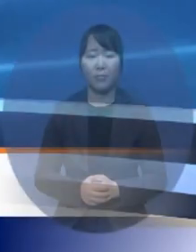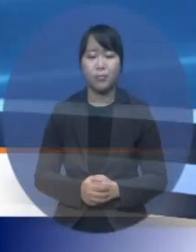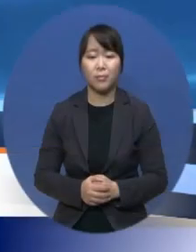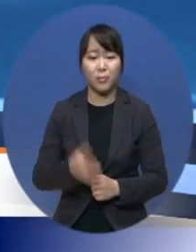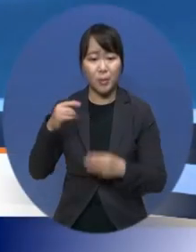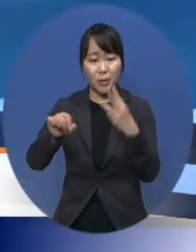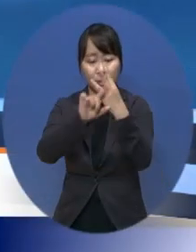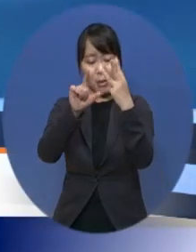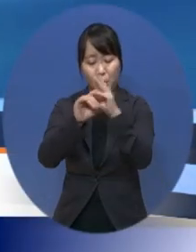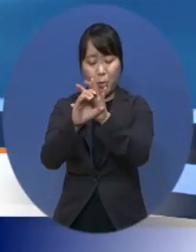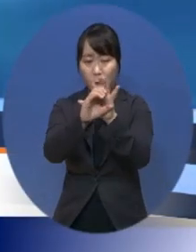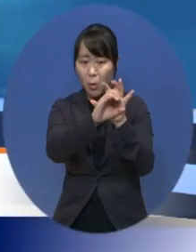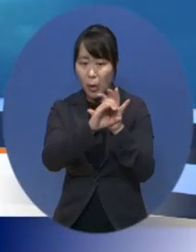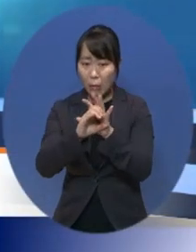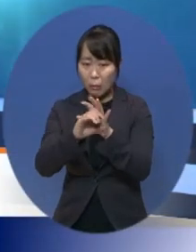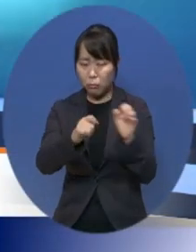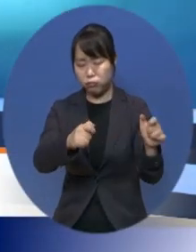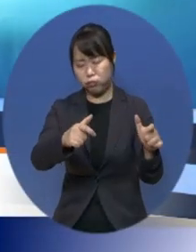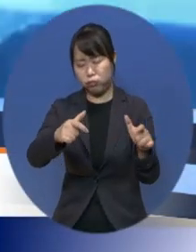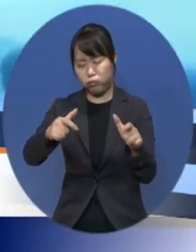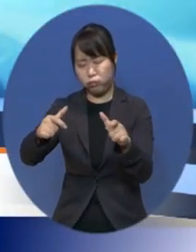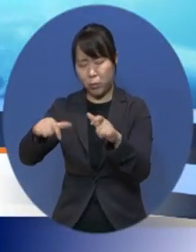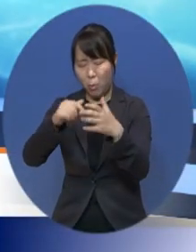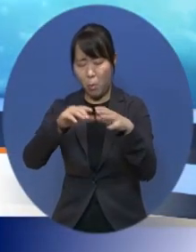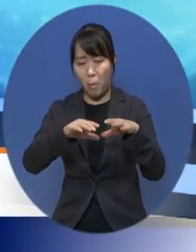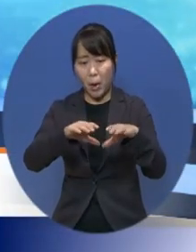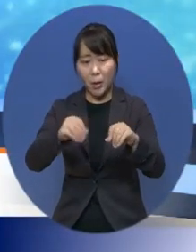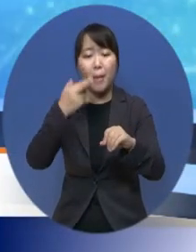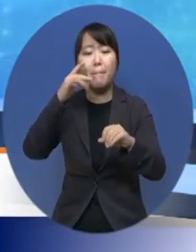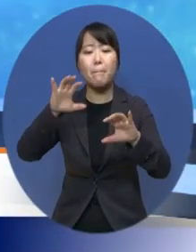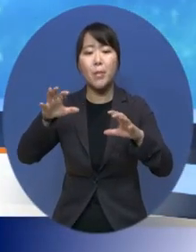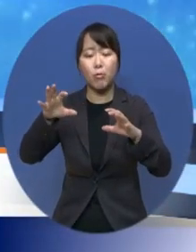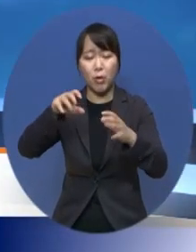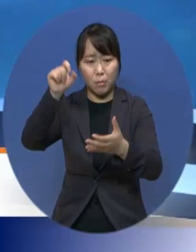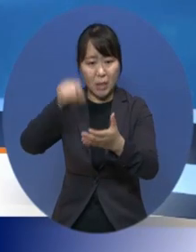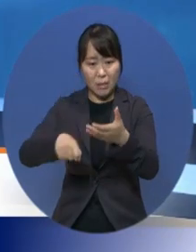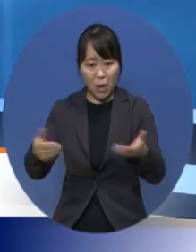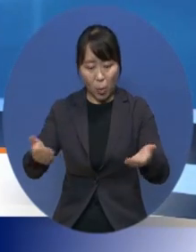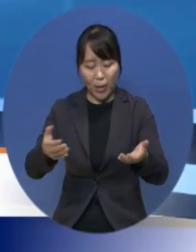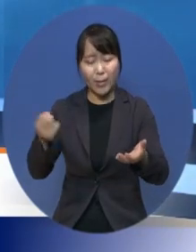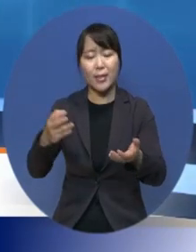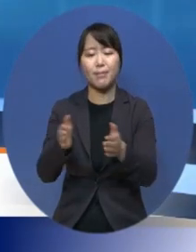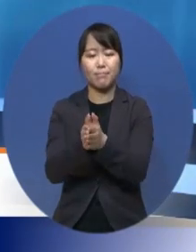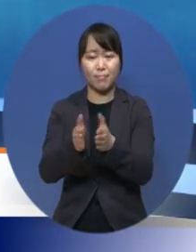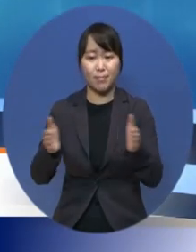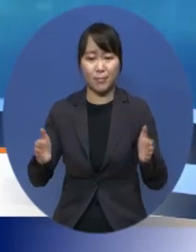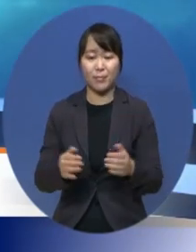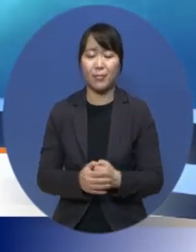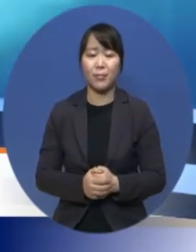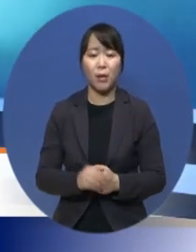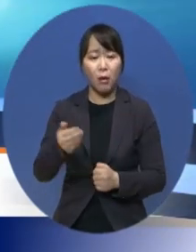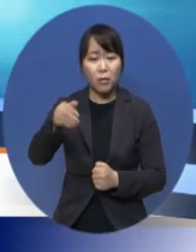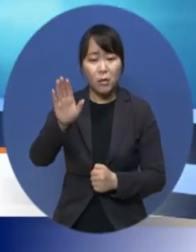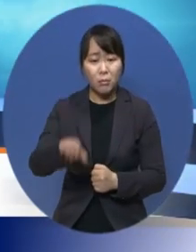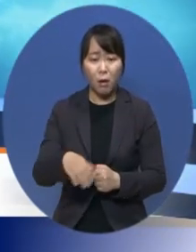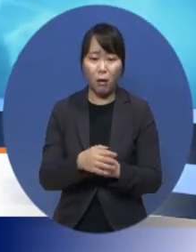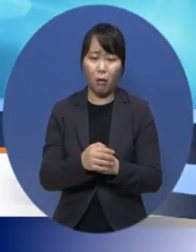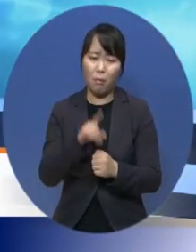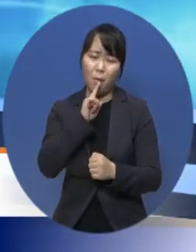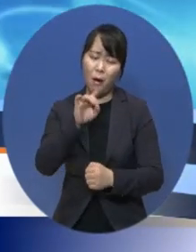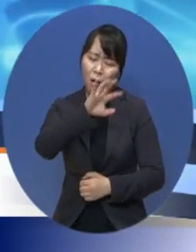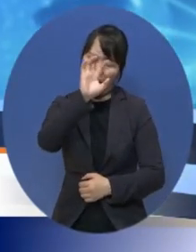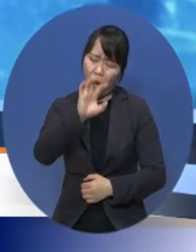지난 3월 코로나19 확산에 따라 중단됐던 미국 비자 발급 업무가 재개됐습니다. 하지만